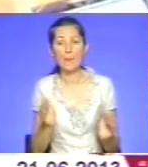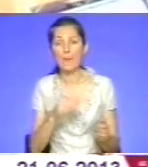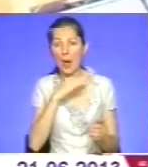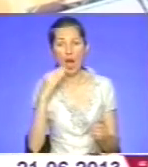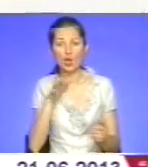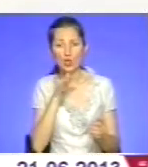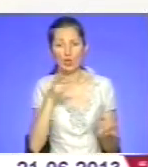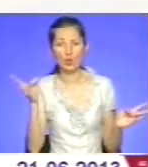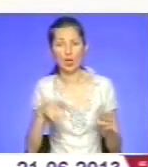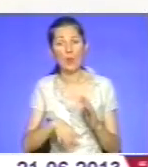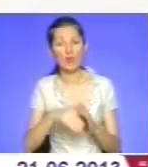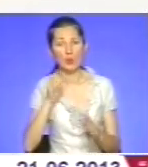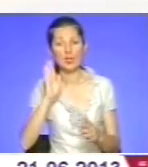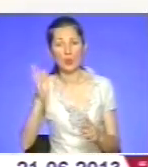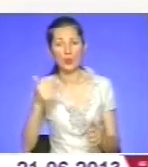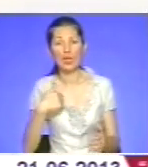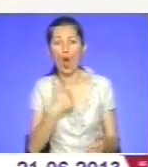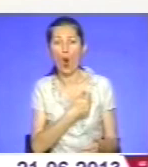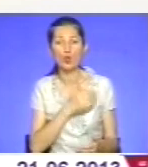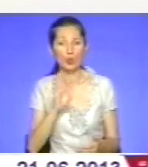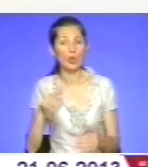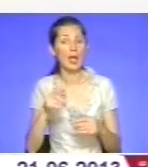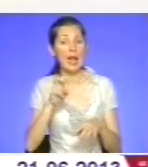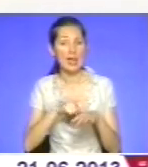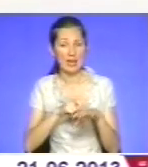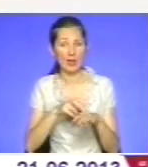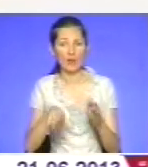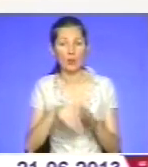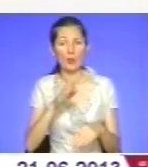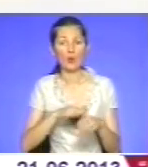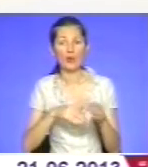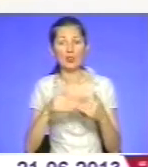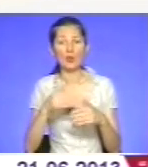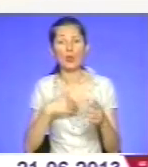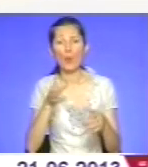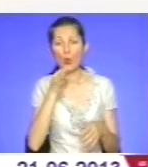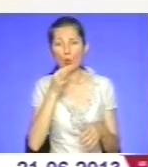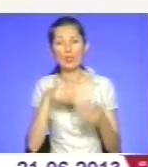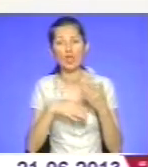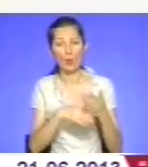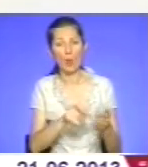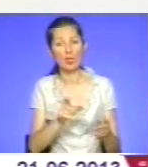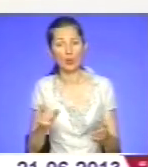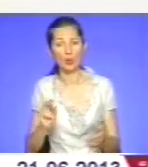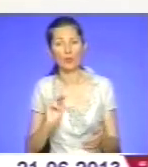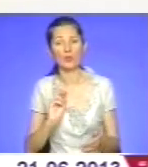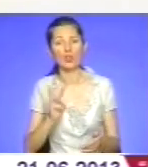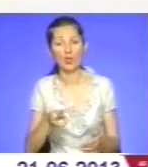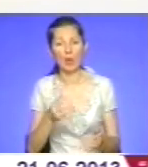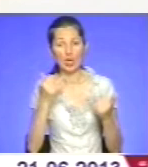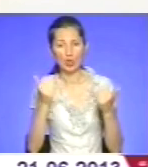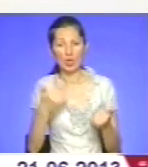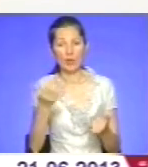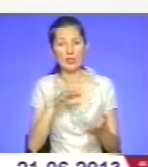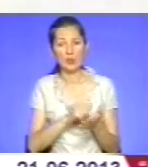обирати майбутнє. Я хочу стати лікарем, я вибрала цю професію, бо мені дуже подобається допомагати людям. Чим сьогодні ви займалися